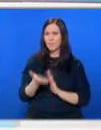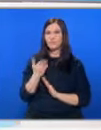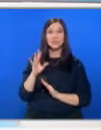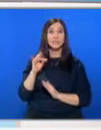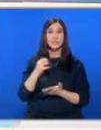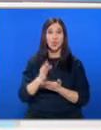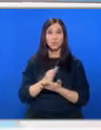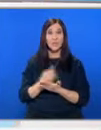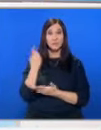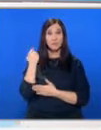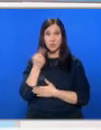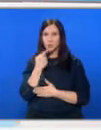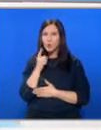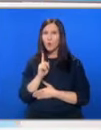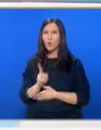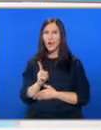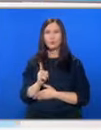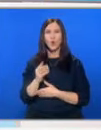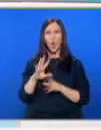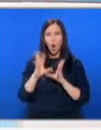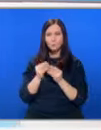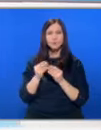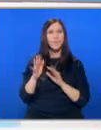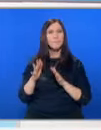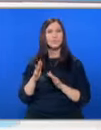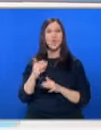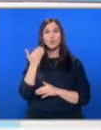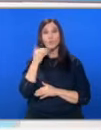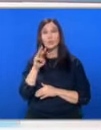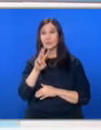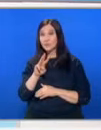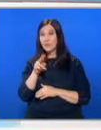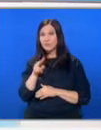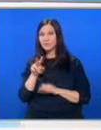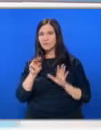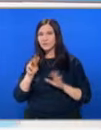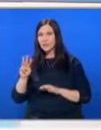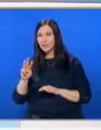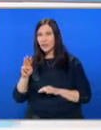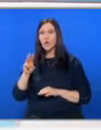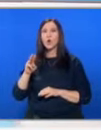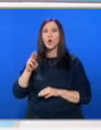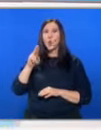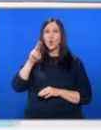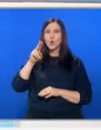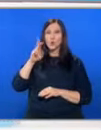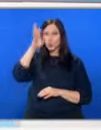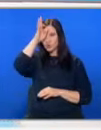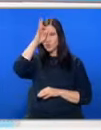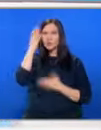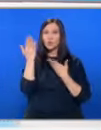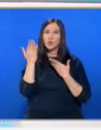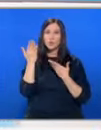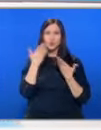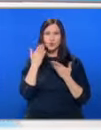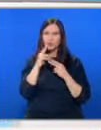средните оценки от миналата година, която сумарно беше едва добър 3,93? И ученици, и учители смятат,